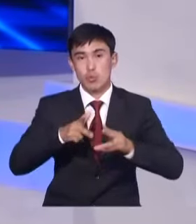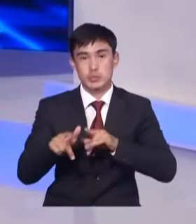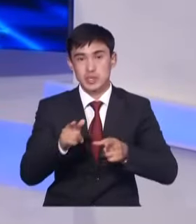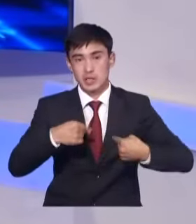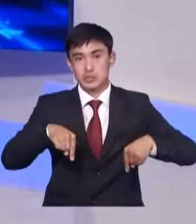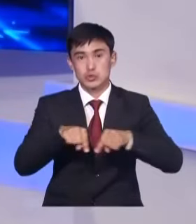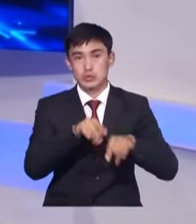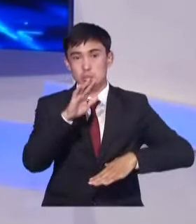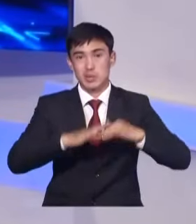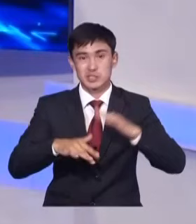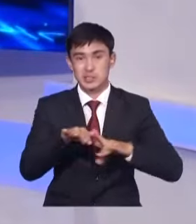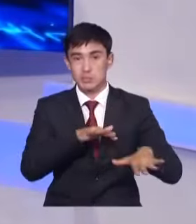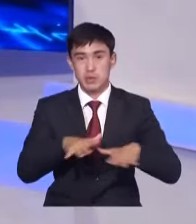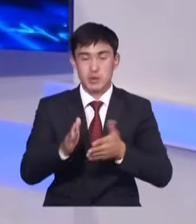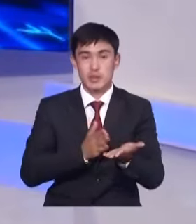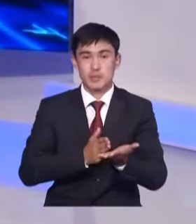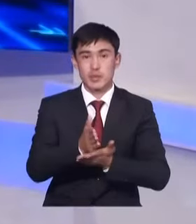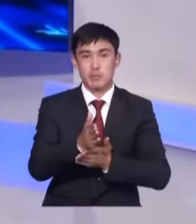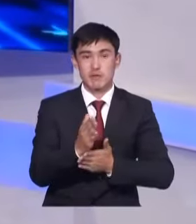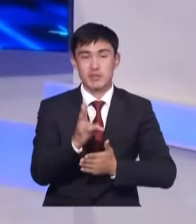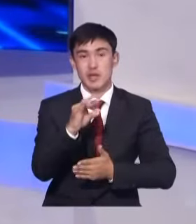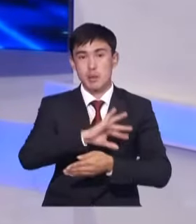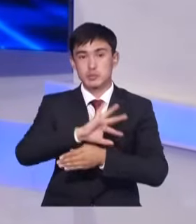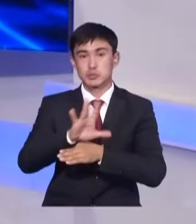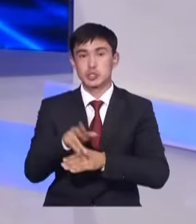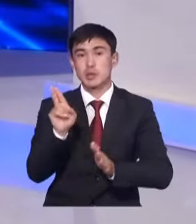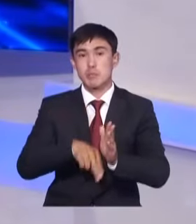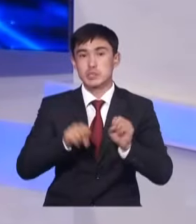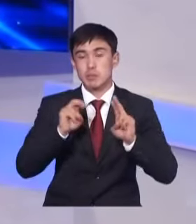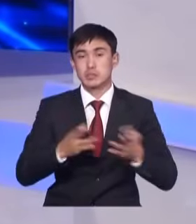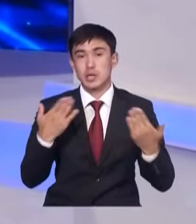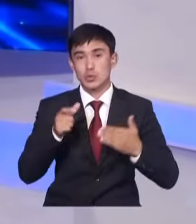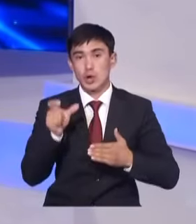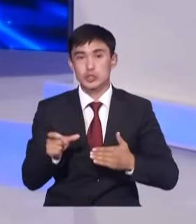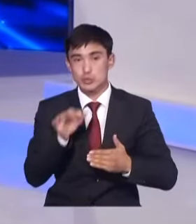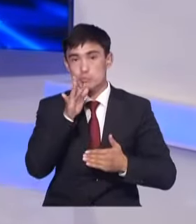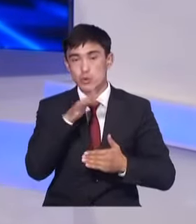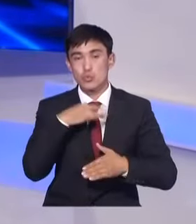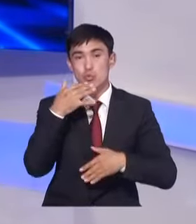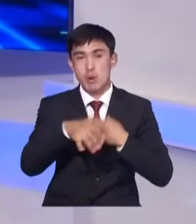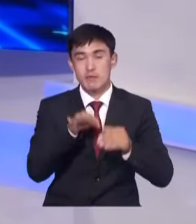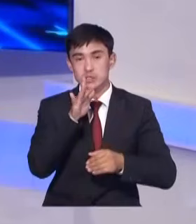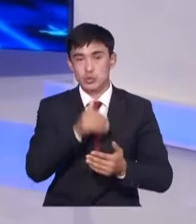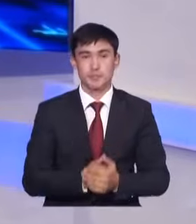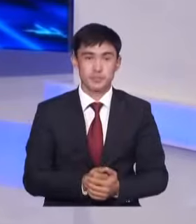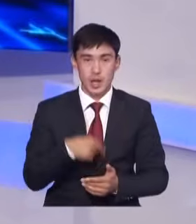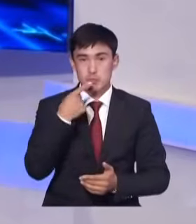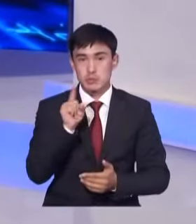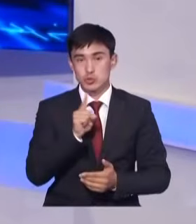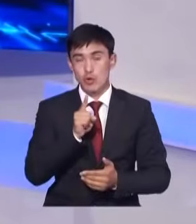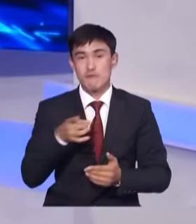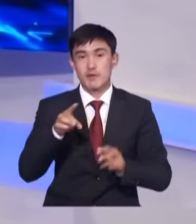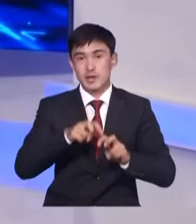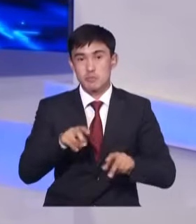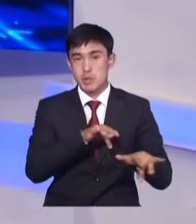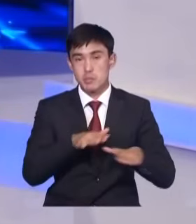комплекс организационных и практических мероприятий, направленных на обеспечение безопасности отдыхающих в период купания сезона. Отметим,